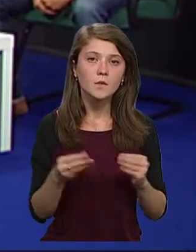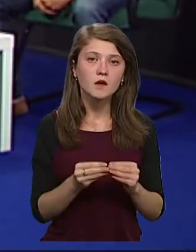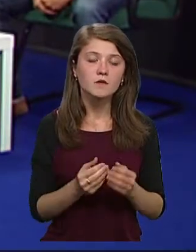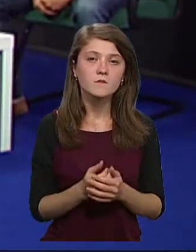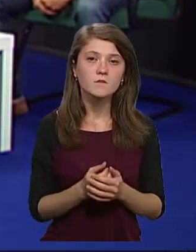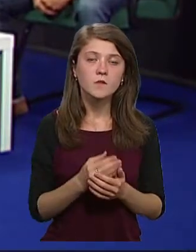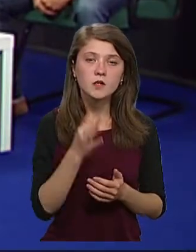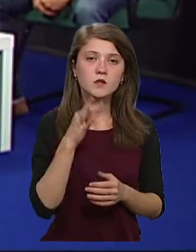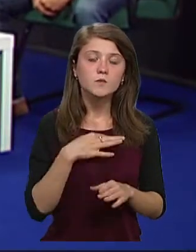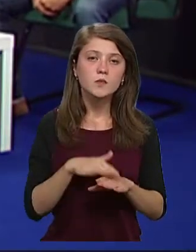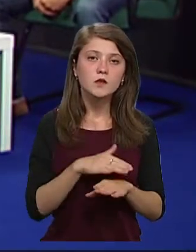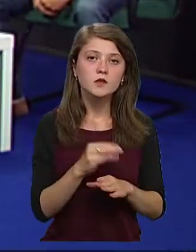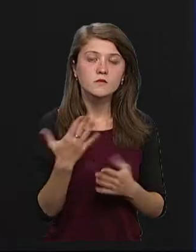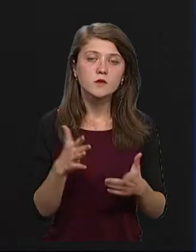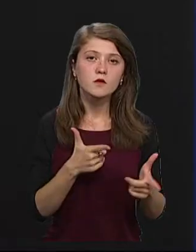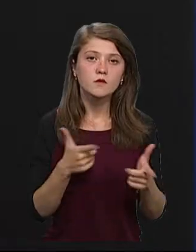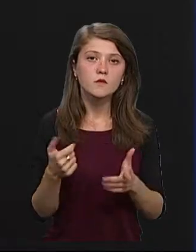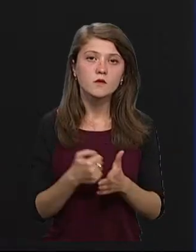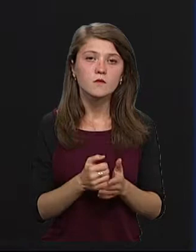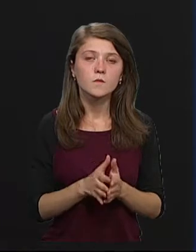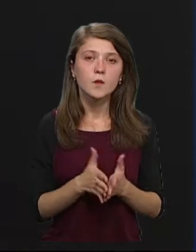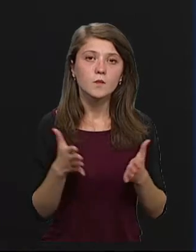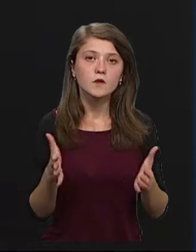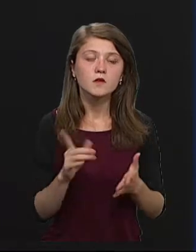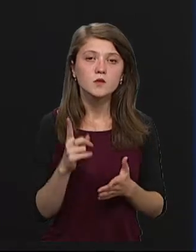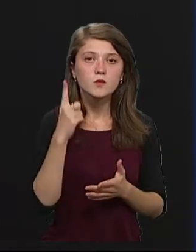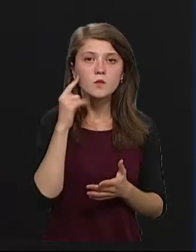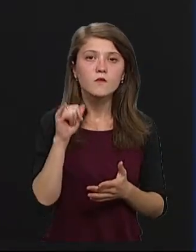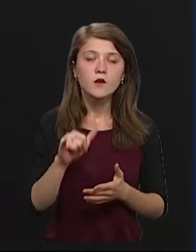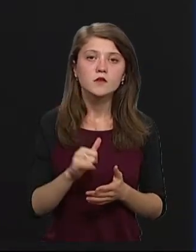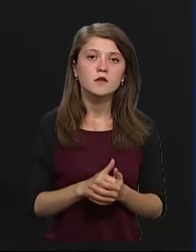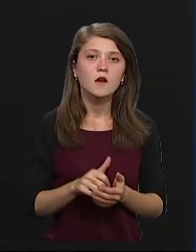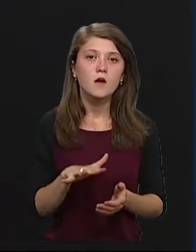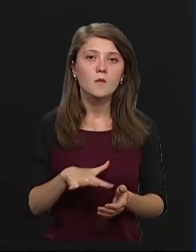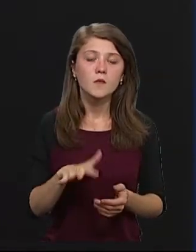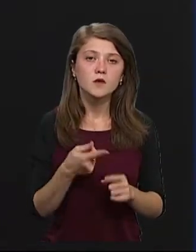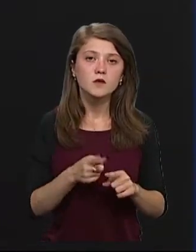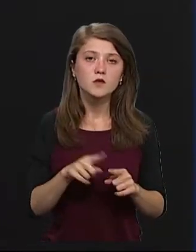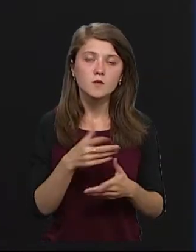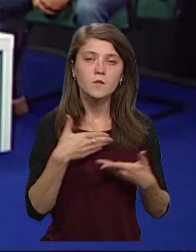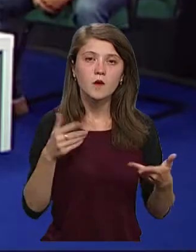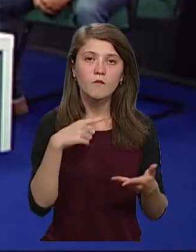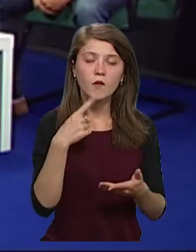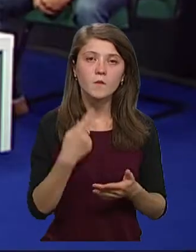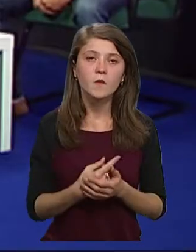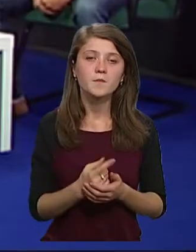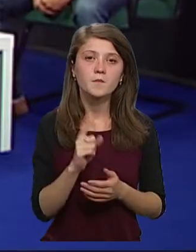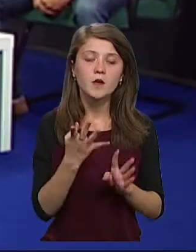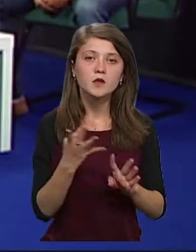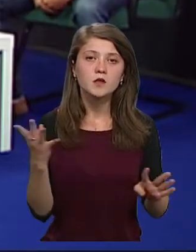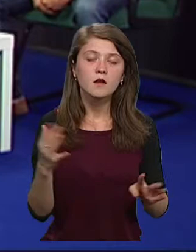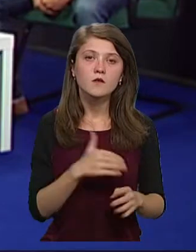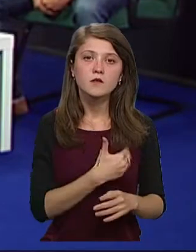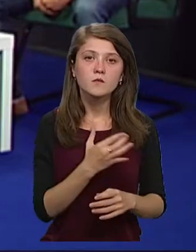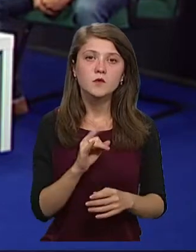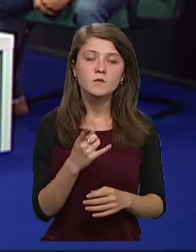громади. Майже. То скажіть, будь ласка, чи ви вже готові до укрупнення та що думають у вашій громаді з приводу от цього, про що ми говоримо? Я хотів би, в першу чергу,